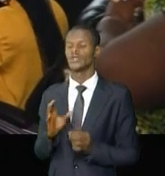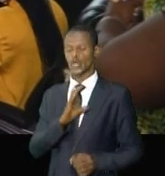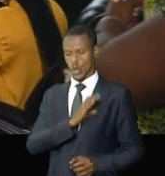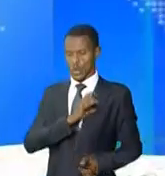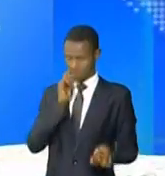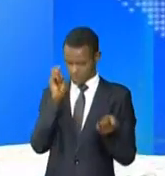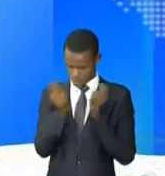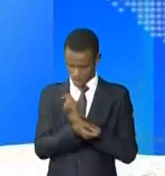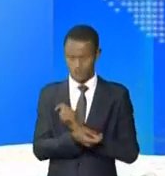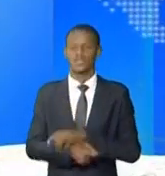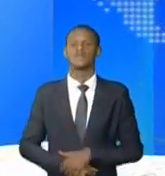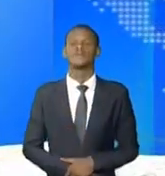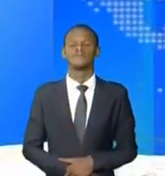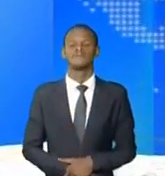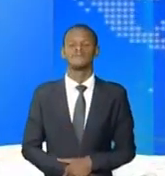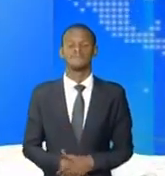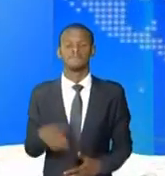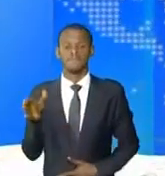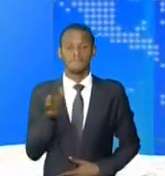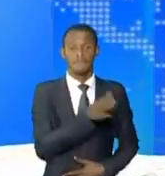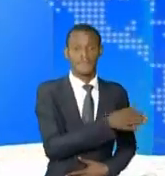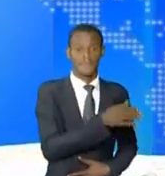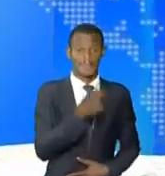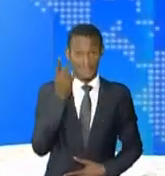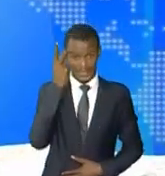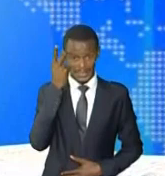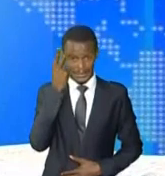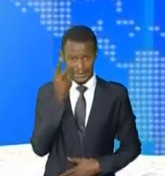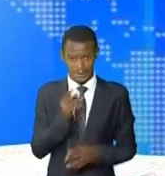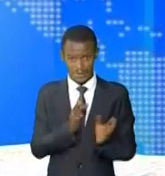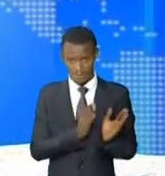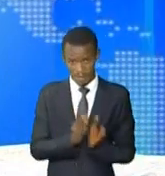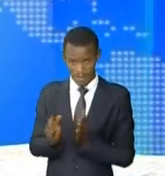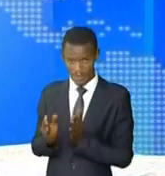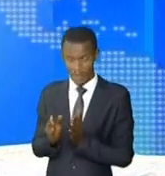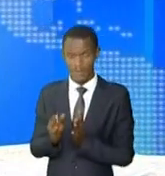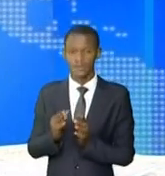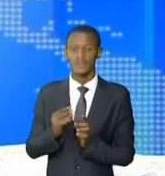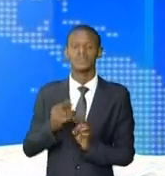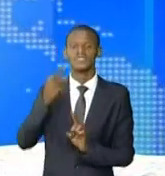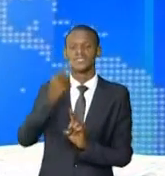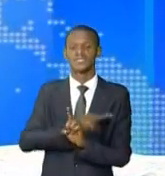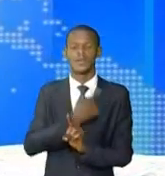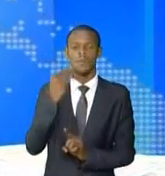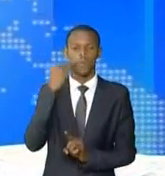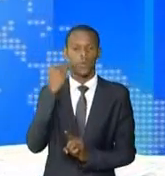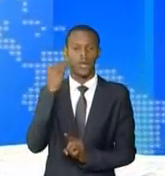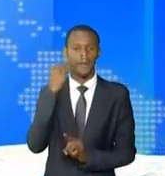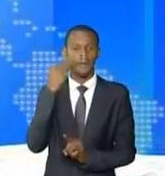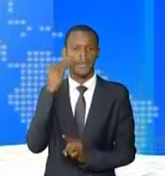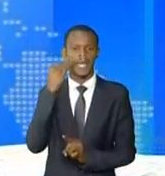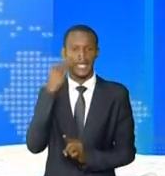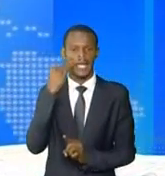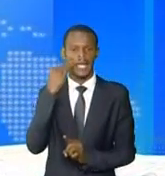produits. Et pendant ce temps, Kinshasa s'apprête à accueillir au mois de mai prochain la première édition du Salon international